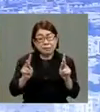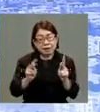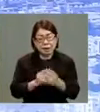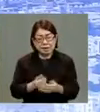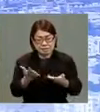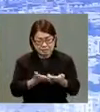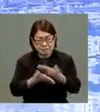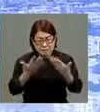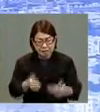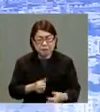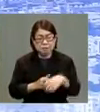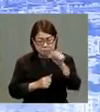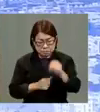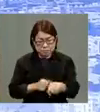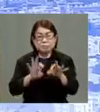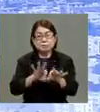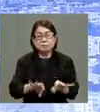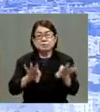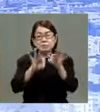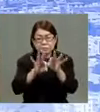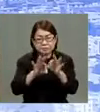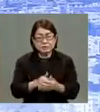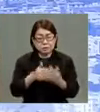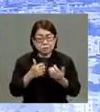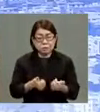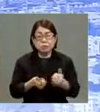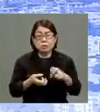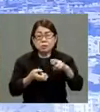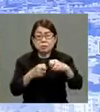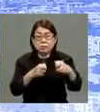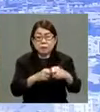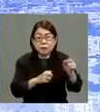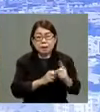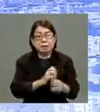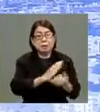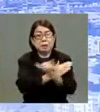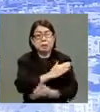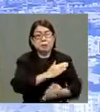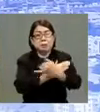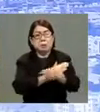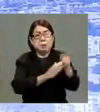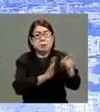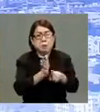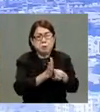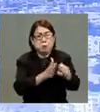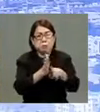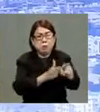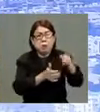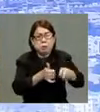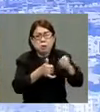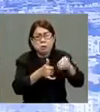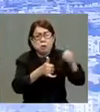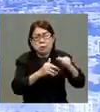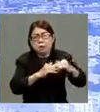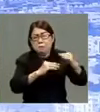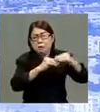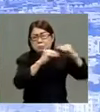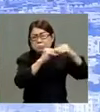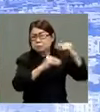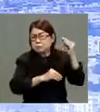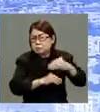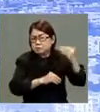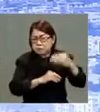นี้มีความสำคัญแล้วก็สถานการณ์ของโรคในต่างประเทศก็ไม่สู้ดีนักนะครับเพราะฉะนั้นเป็นสิท